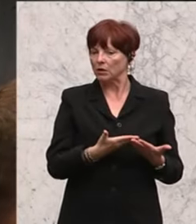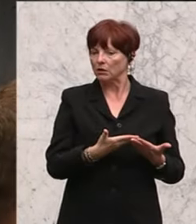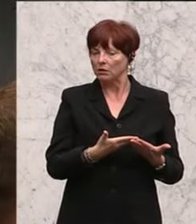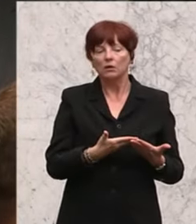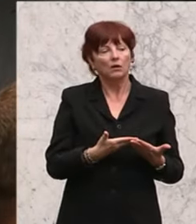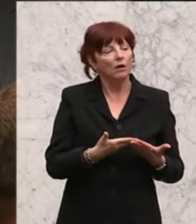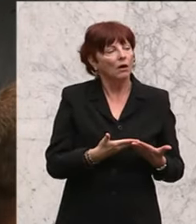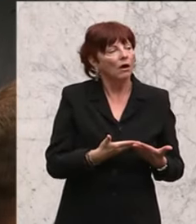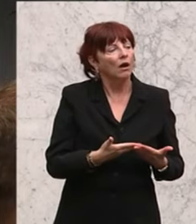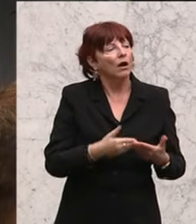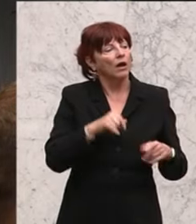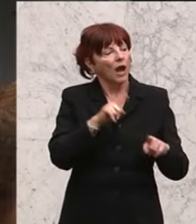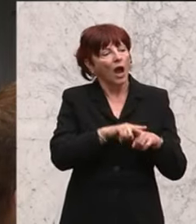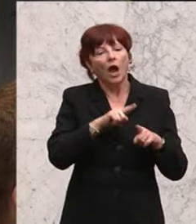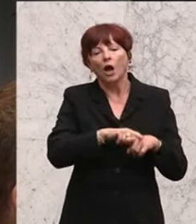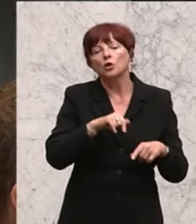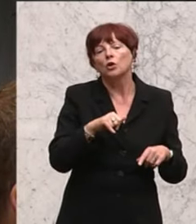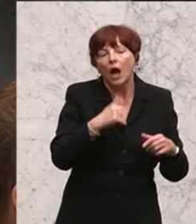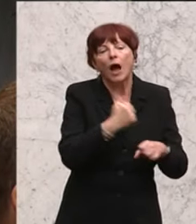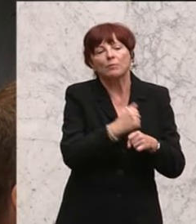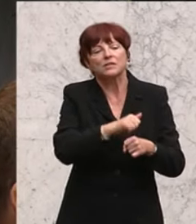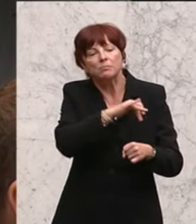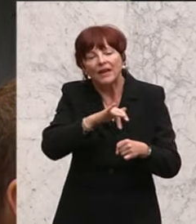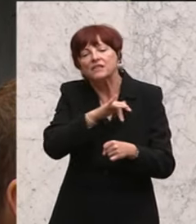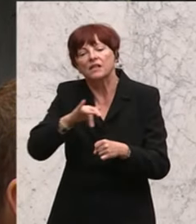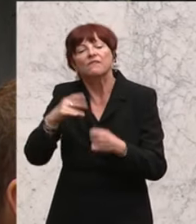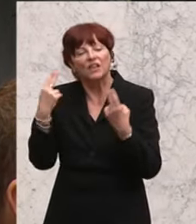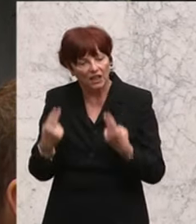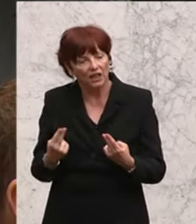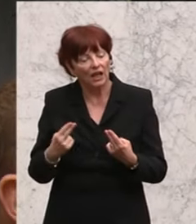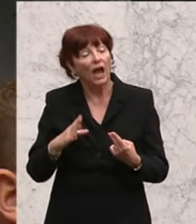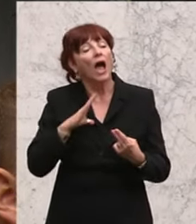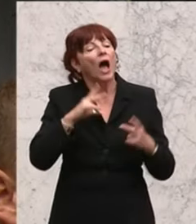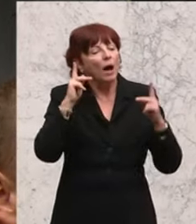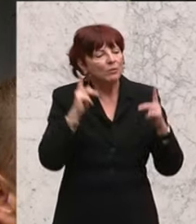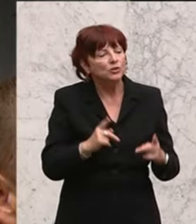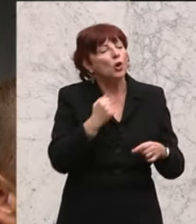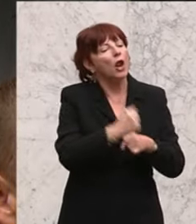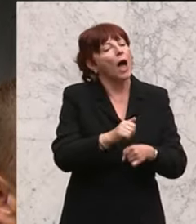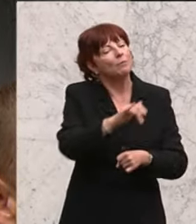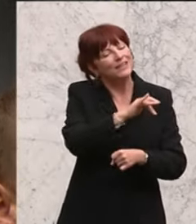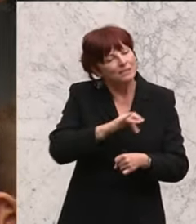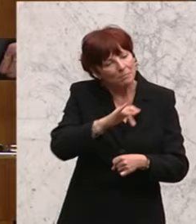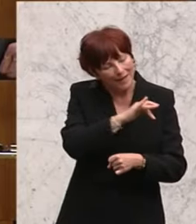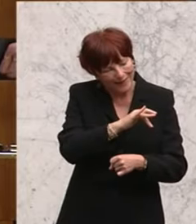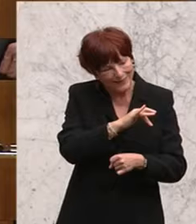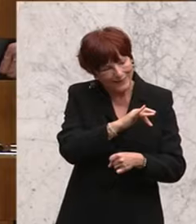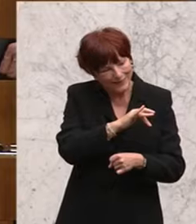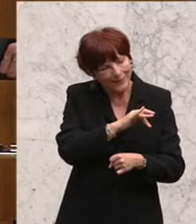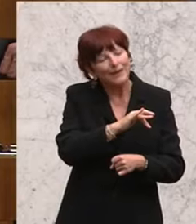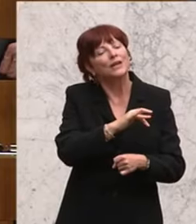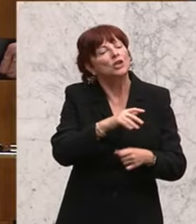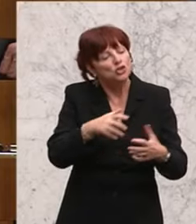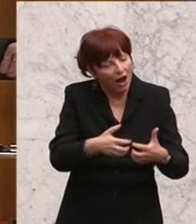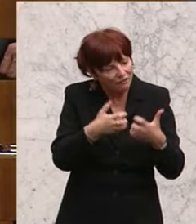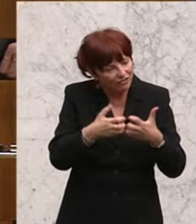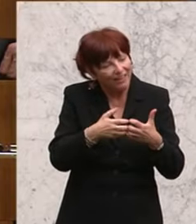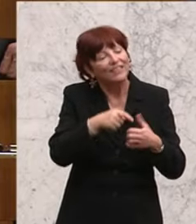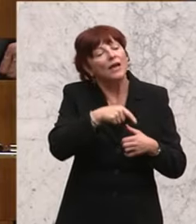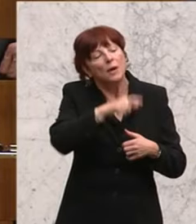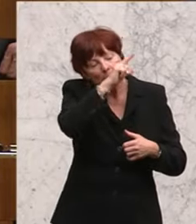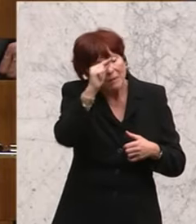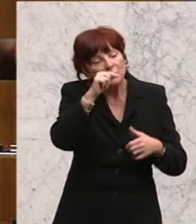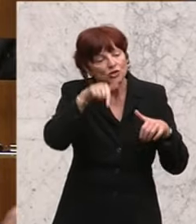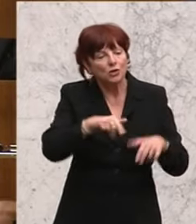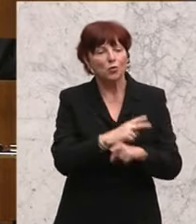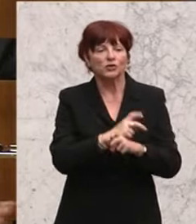ist natürlich eine wichtige Formel, aber für uns ist mindestens ebenso wichtig, dass daraus Jobs resultieren, von denen die Menschen in unserem Land auch tatsächlich leben